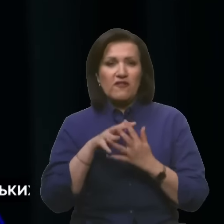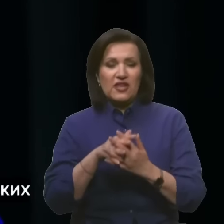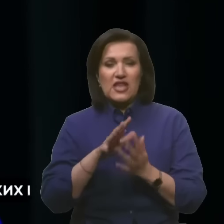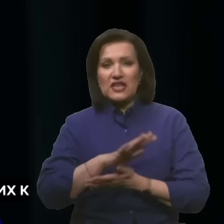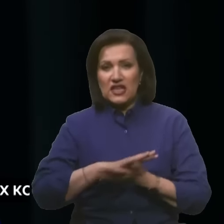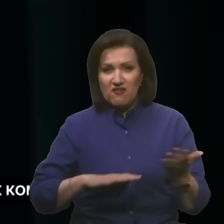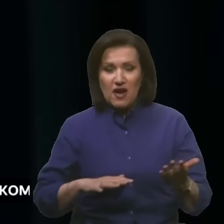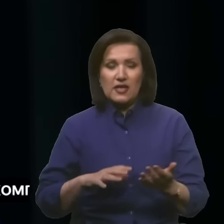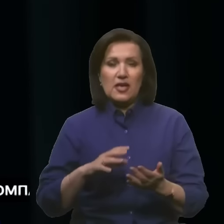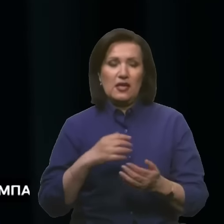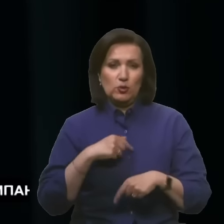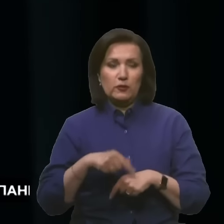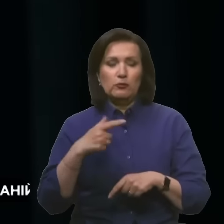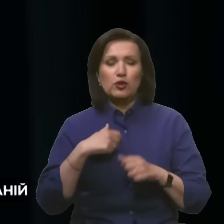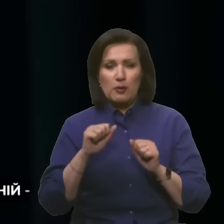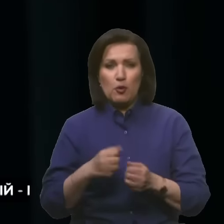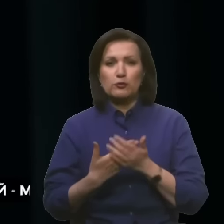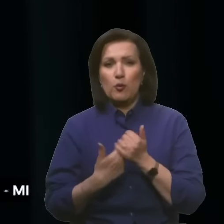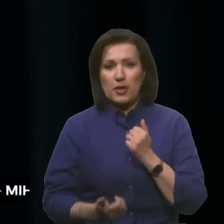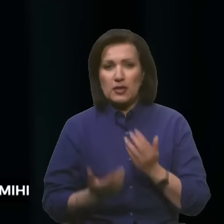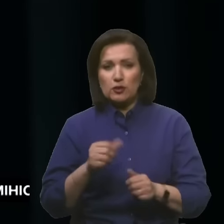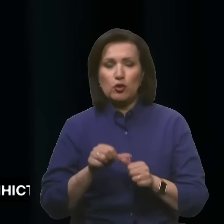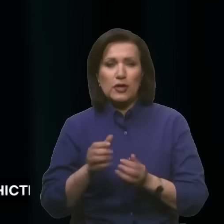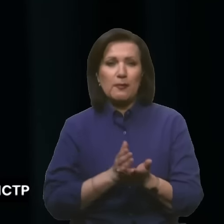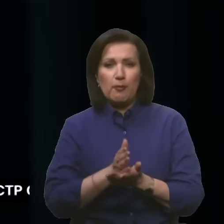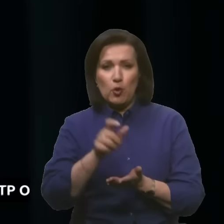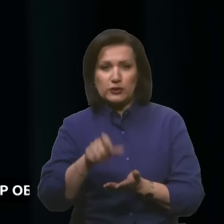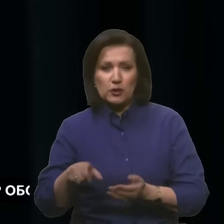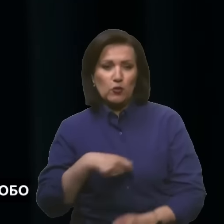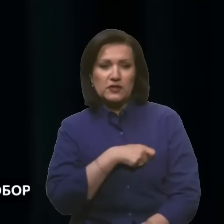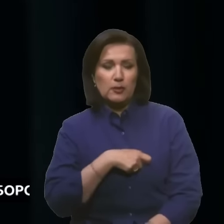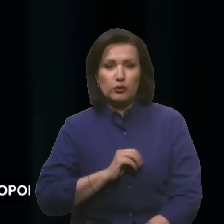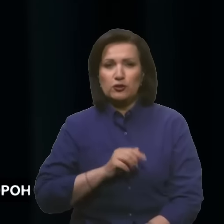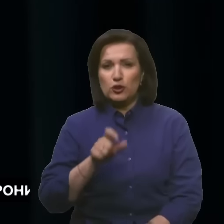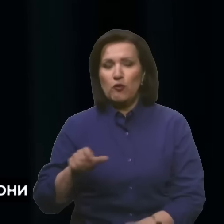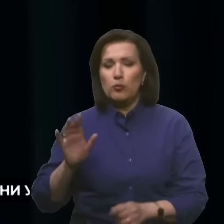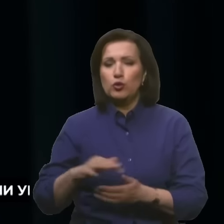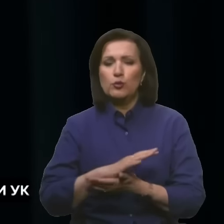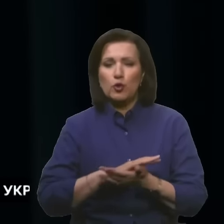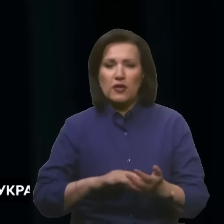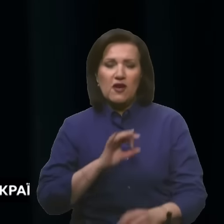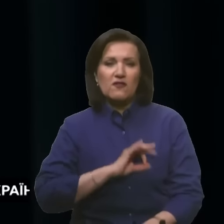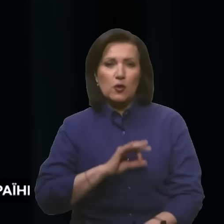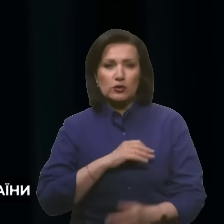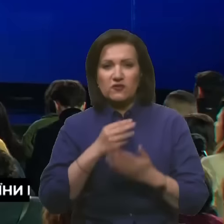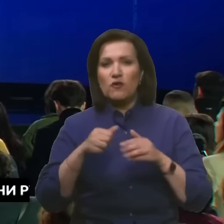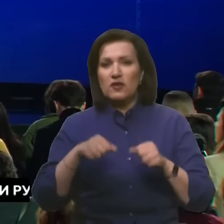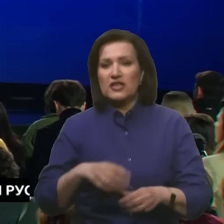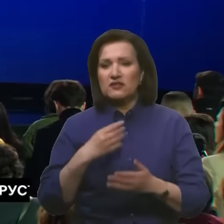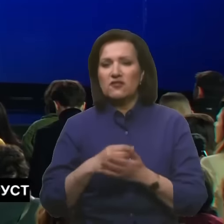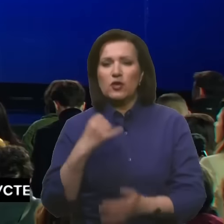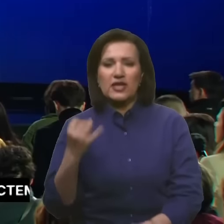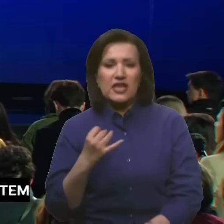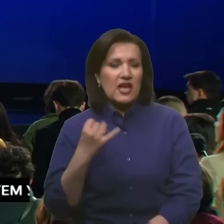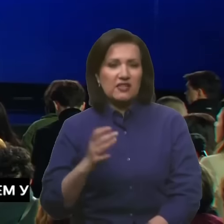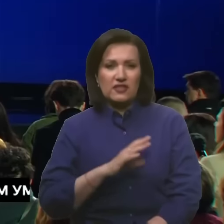ще можемо програти, якщо окремі посадовці, депутати або чиновники будуть продовжувати використовувати свою владу в своїх інтересах, а